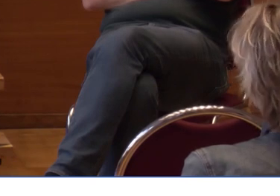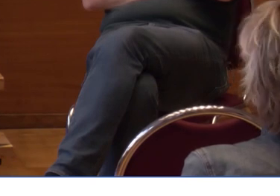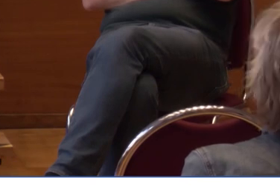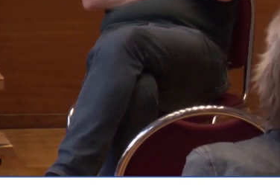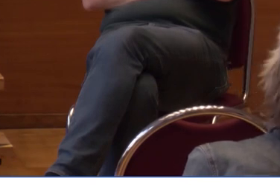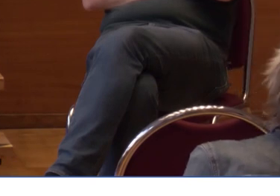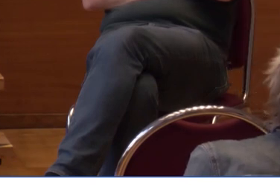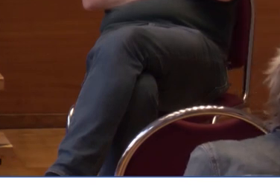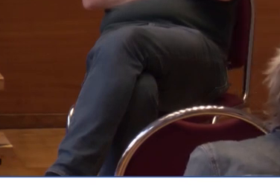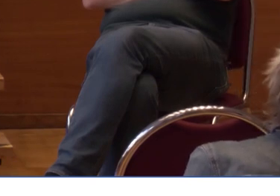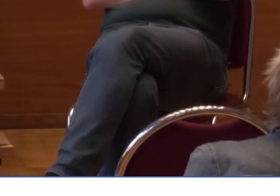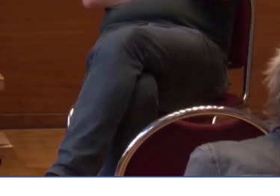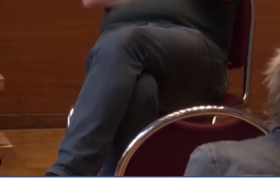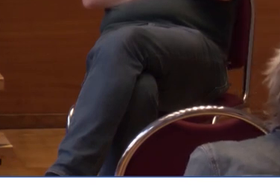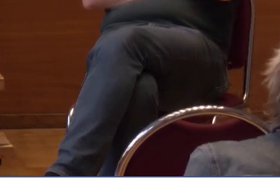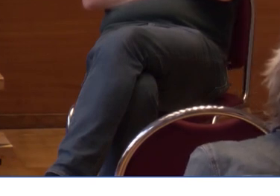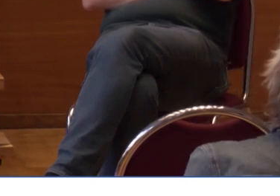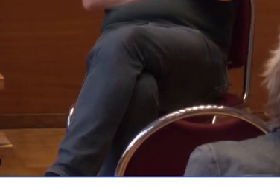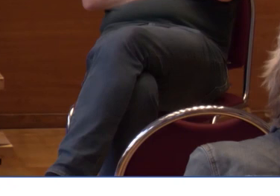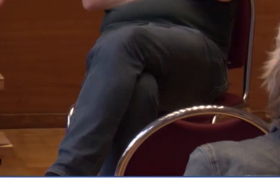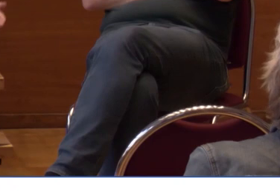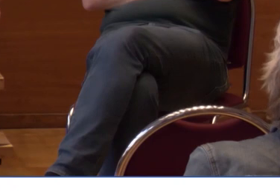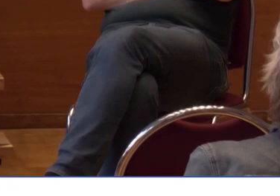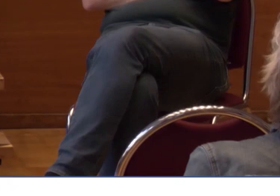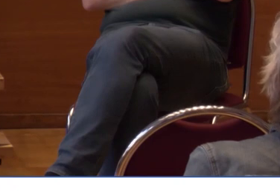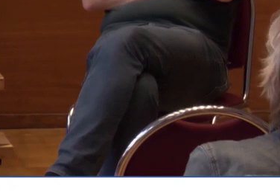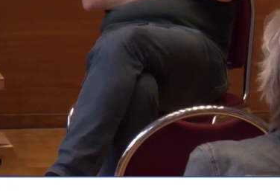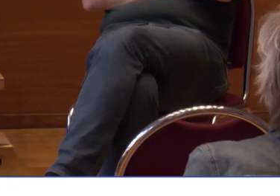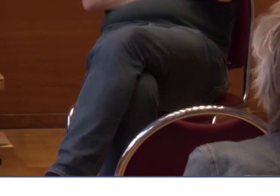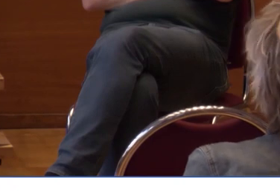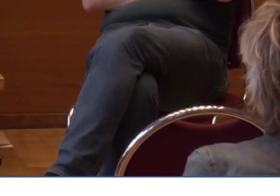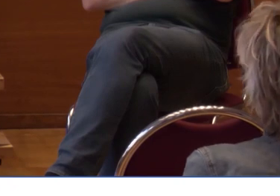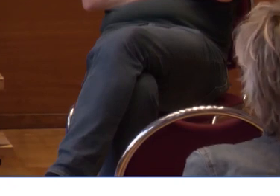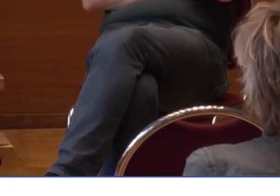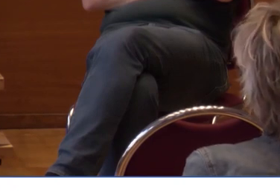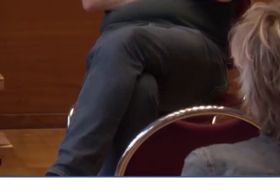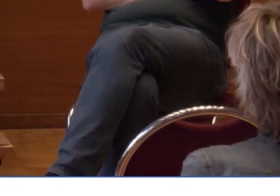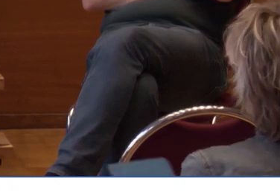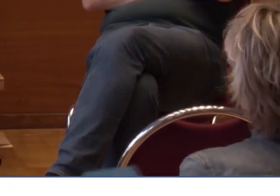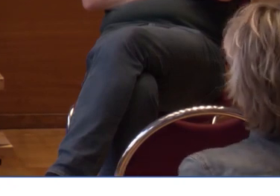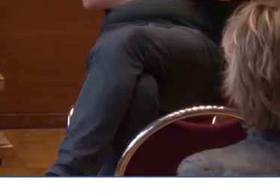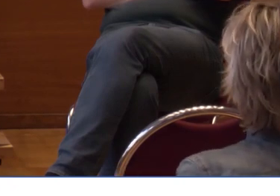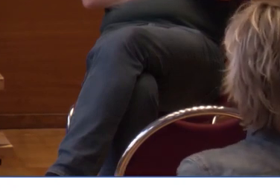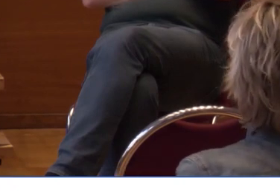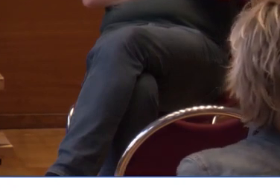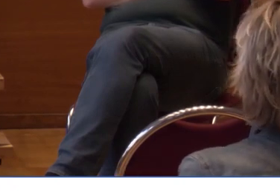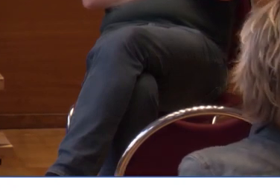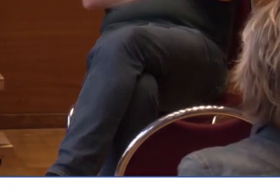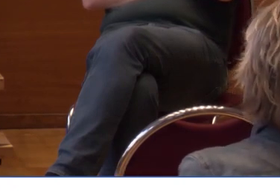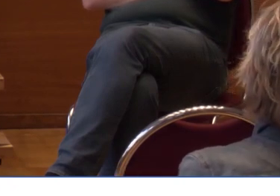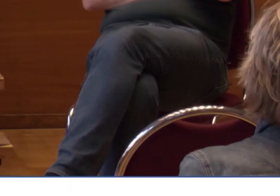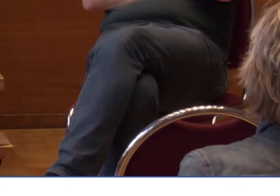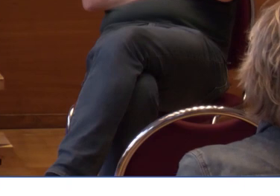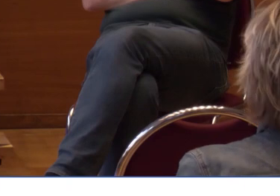sozialpädagogische Familienhilfe erbringen und dann aber auch die Fachkräfte der Eingliederungshilfe die die